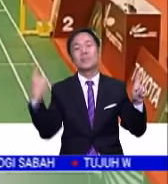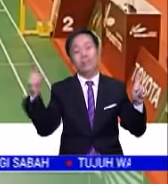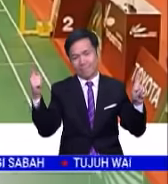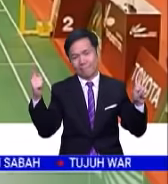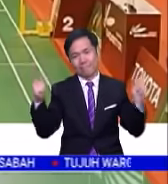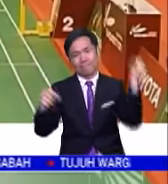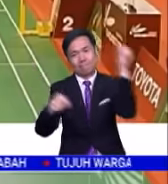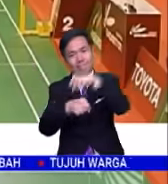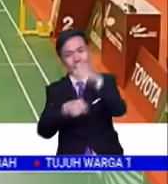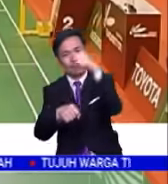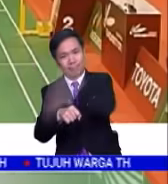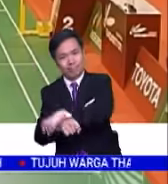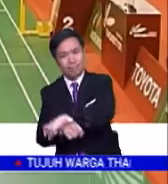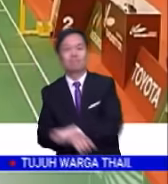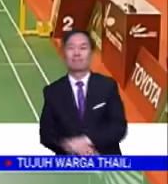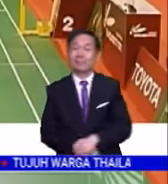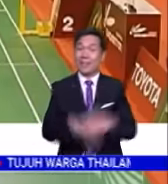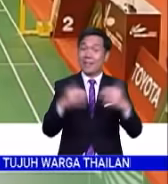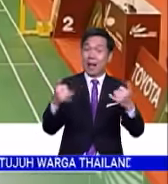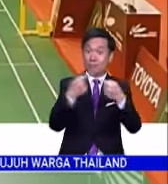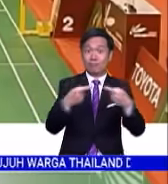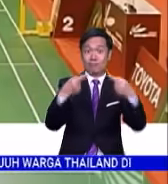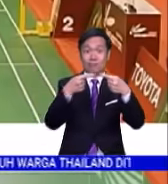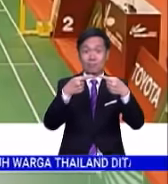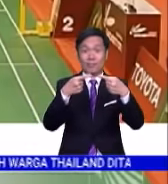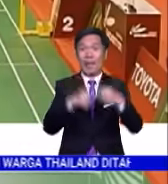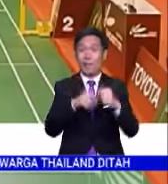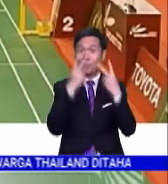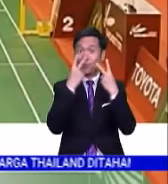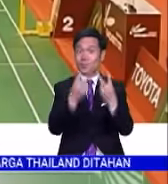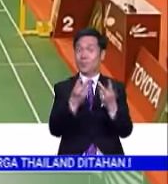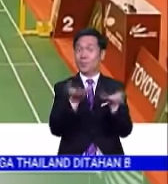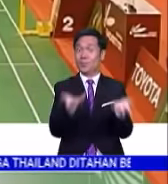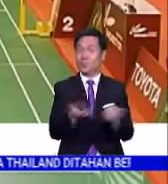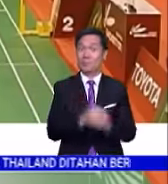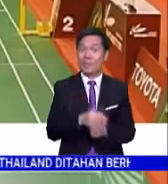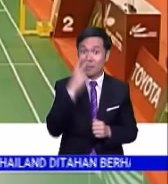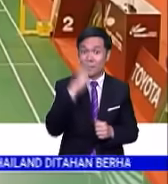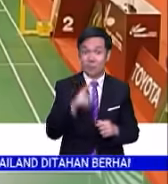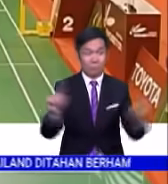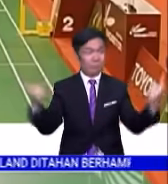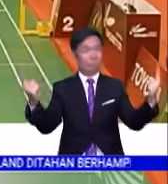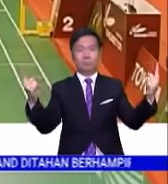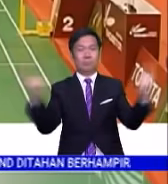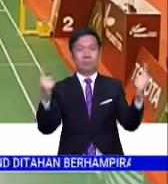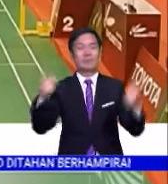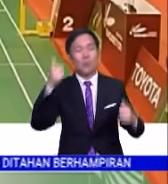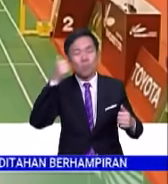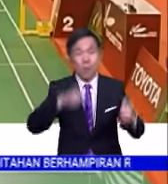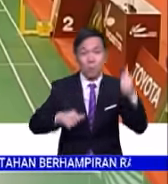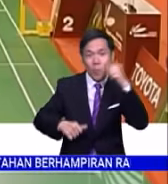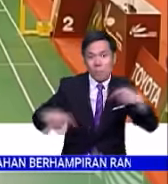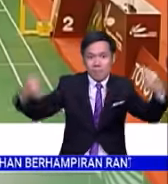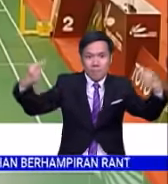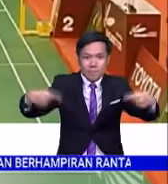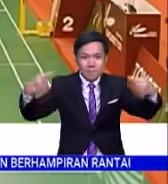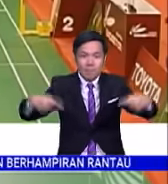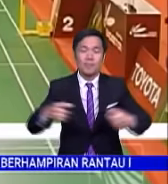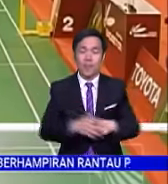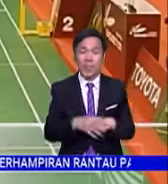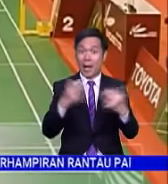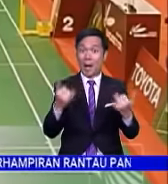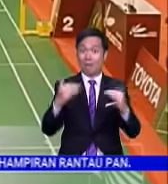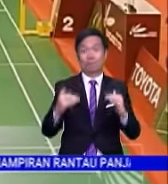21-11. Aksi saingan akhir tersebut akan menjadi tumpuan bagi menilai prestasi kedua-dua pemain wanita itu. Sementara itu, turut